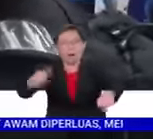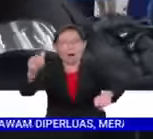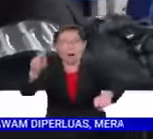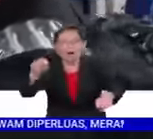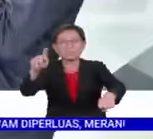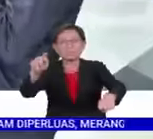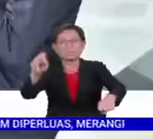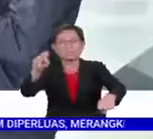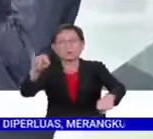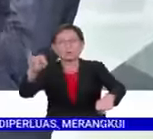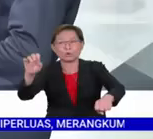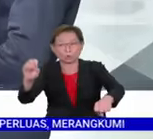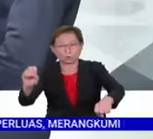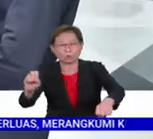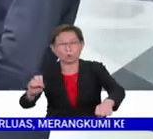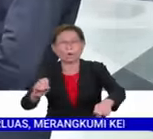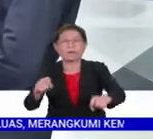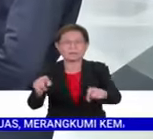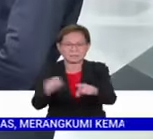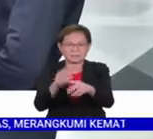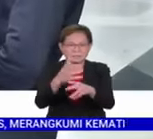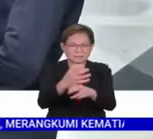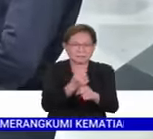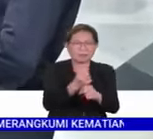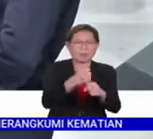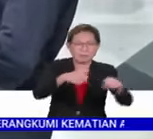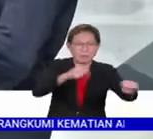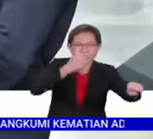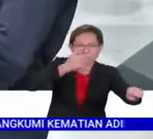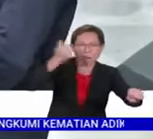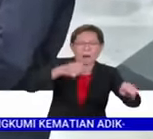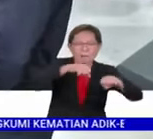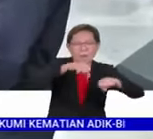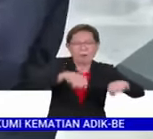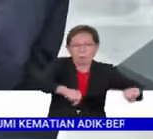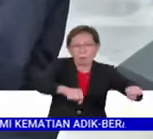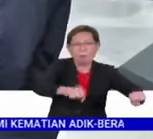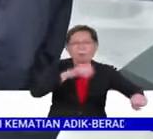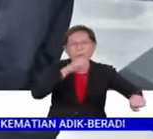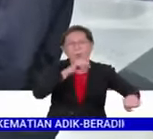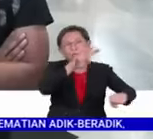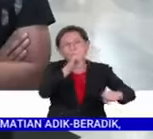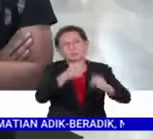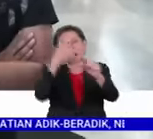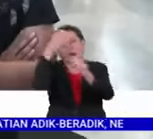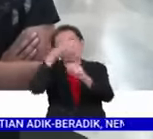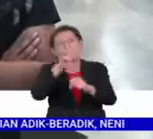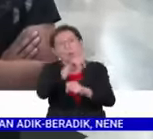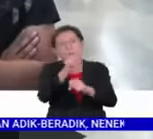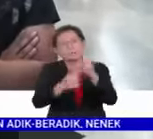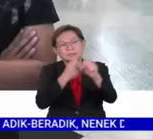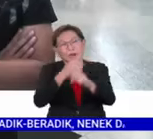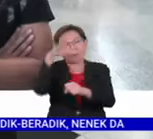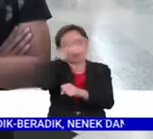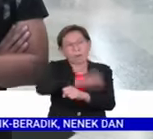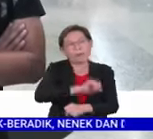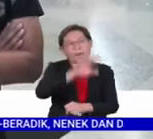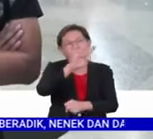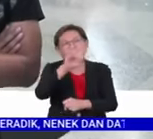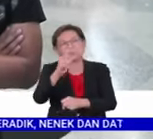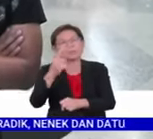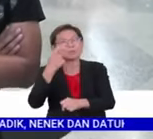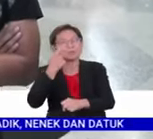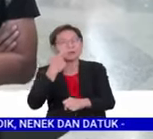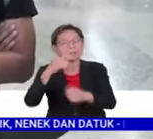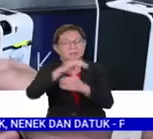Rueda akan membantunya memperoleh momentum terbaik. Pelumba berusia 21 tahun itu kini ketinggalan 81 mata di